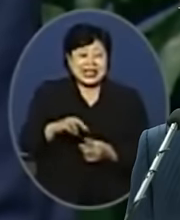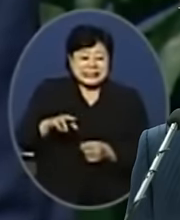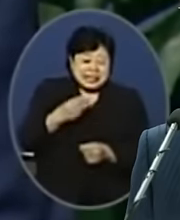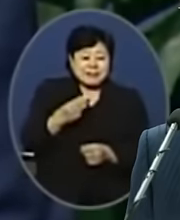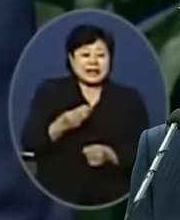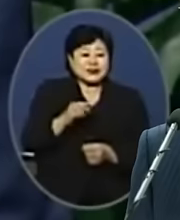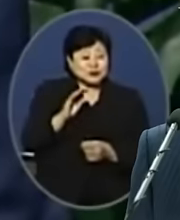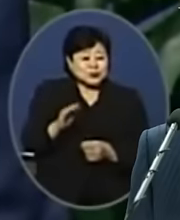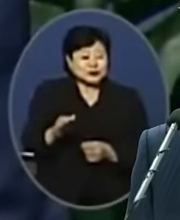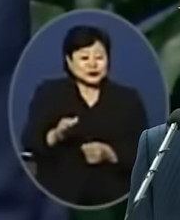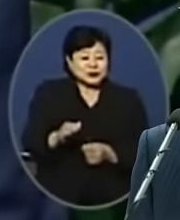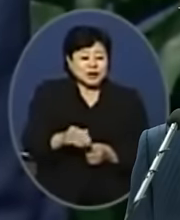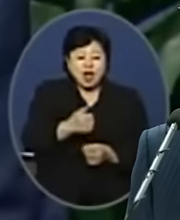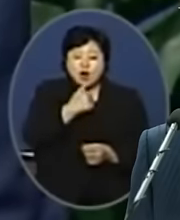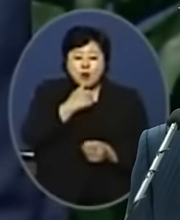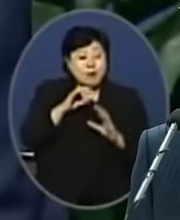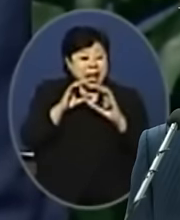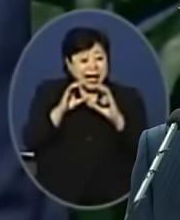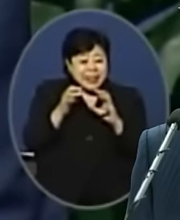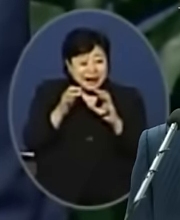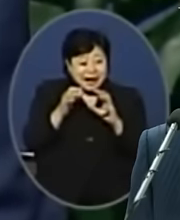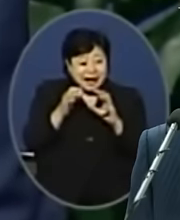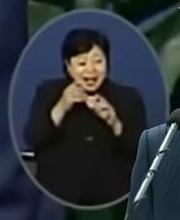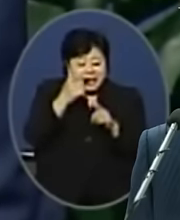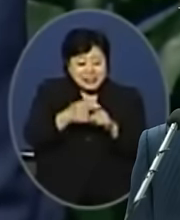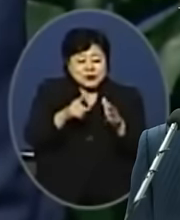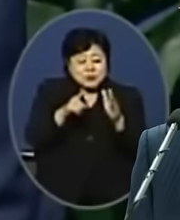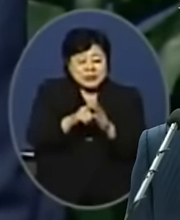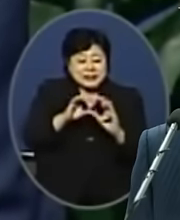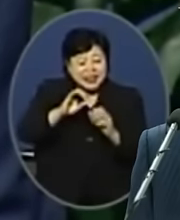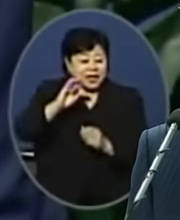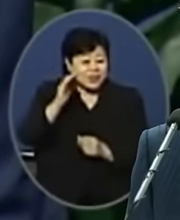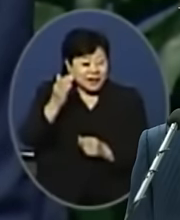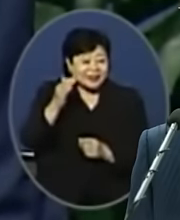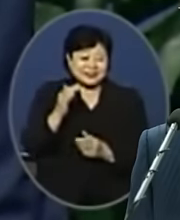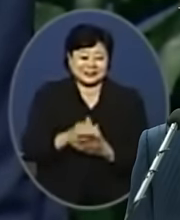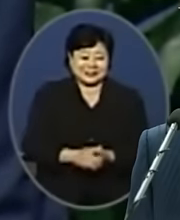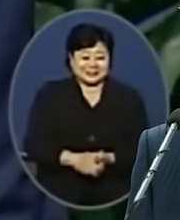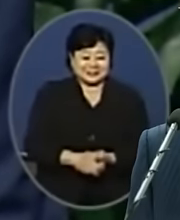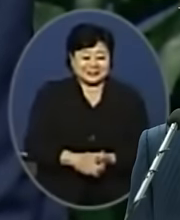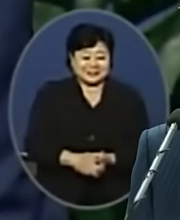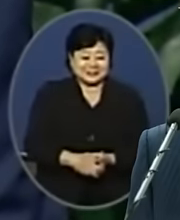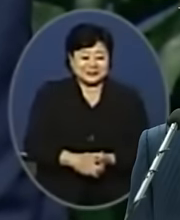이내에 대로마 제국이 예수 믿는 나라가 되고 말한 것입니다.